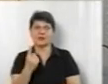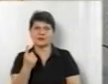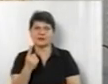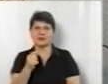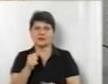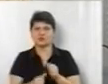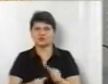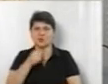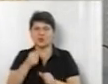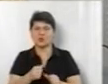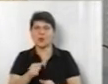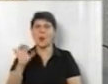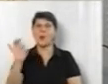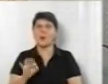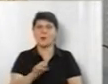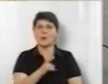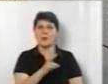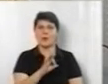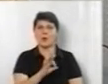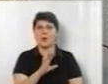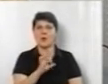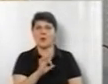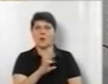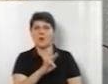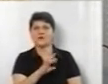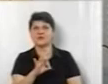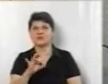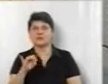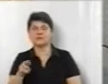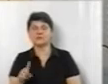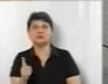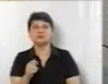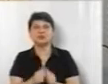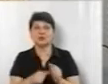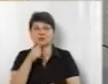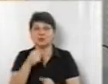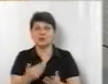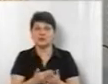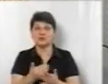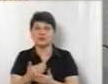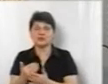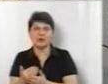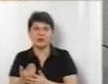коефіцієнт. Чому він встановлюється окремо для кожного року? Тому що сам коефіцієнт складається як